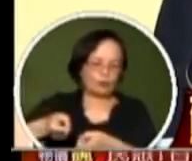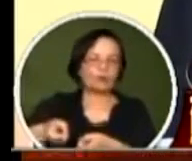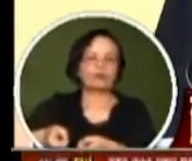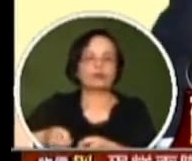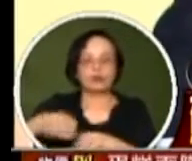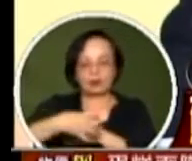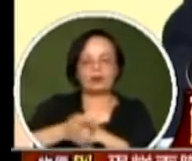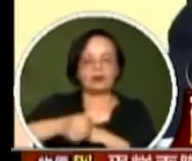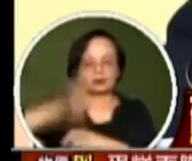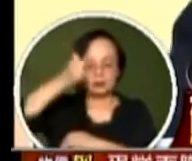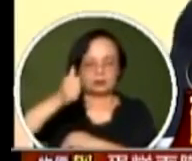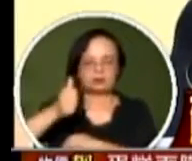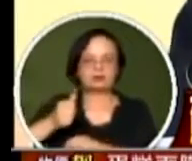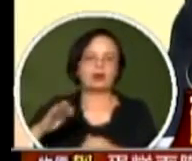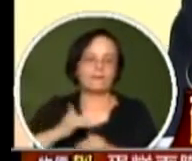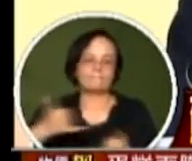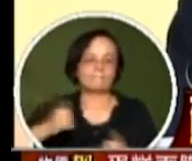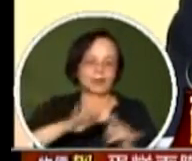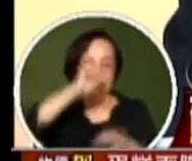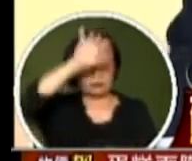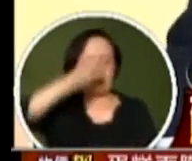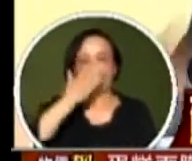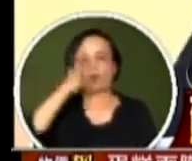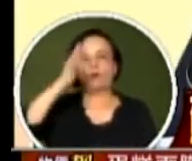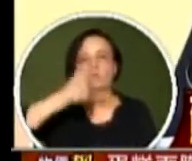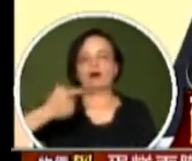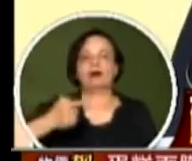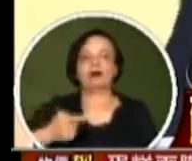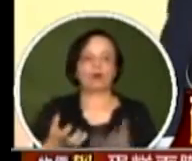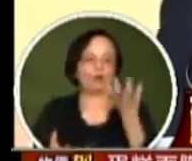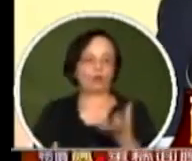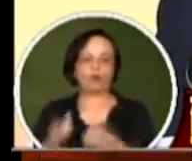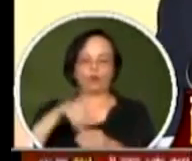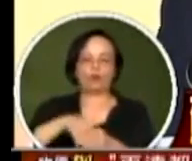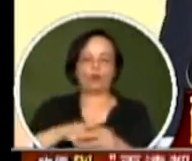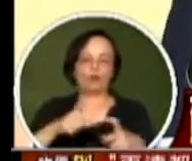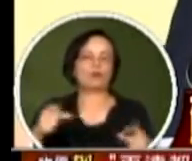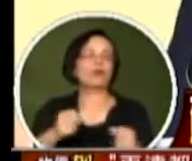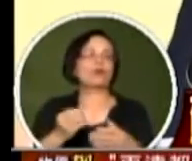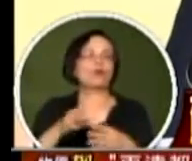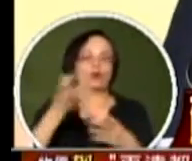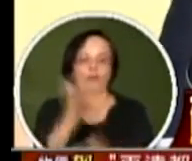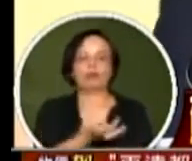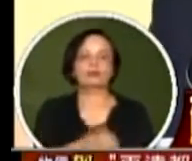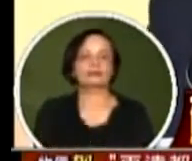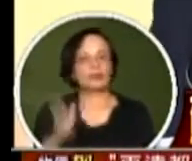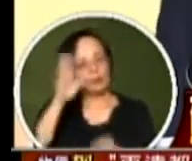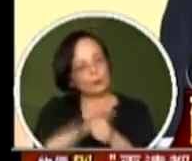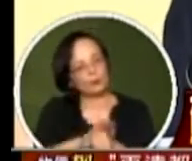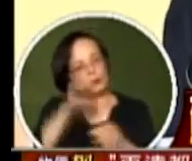大赢到这个款，就是人民用选票在讲话，人民用选票发声。所以咱那是补选爱